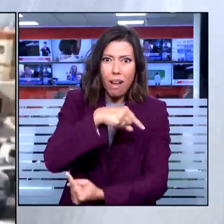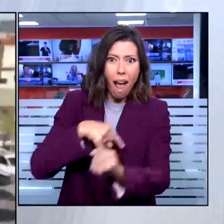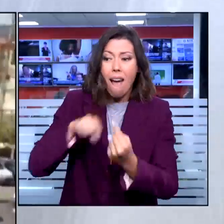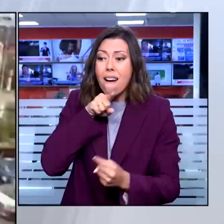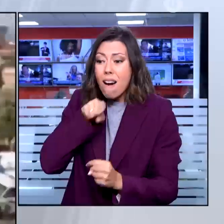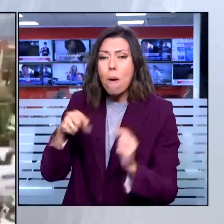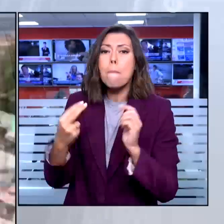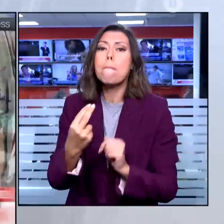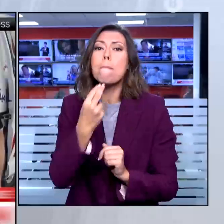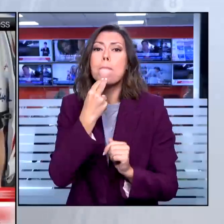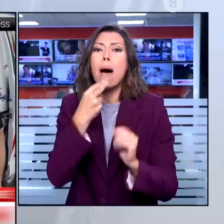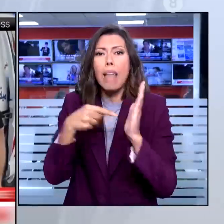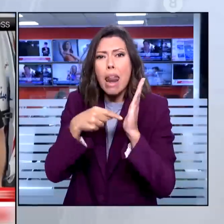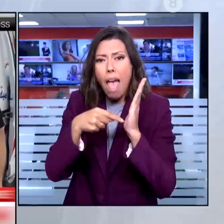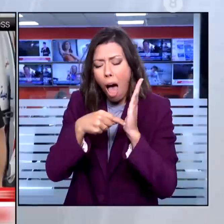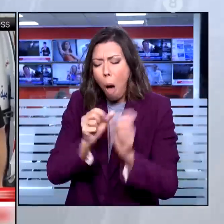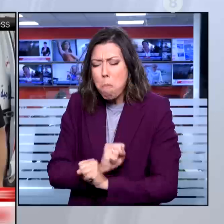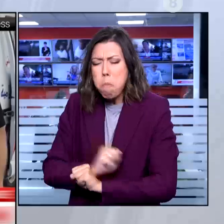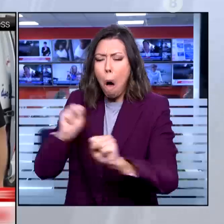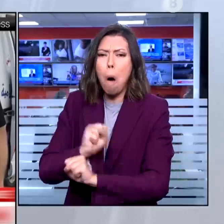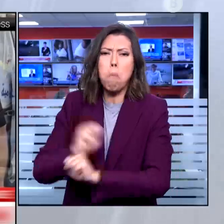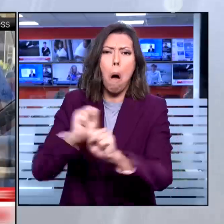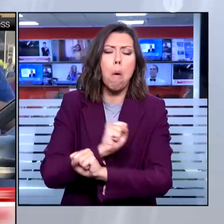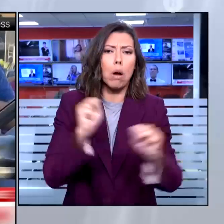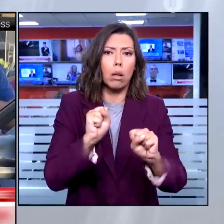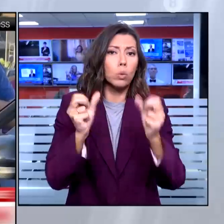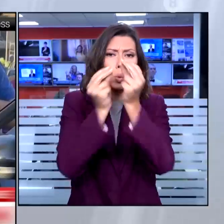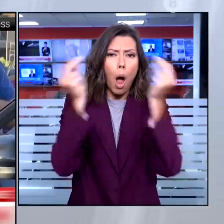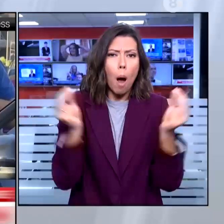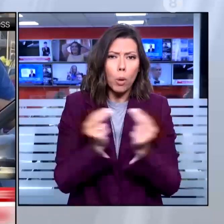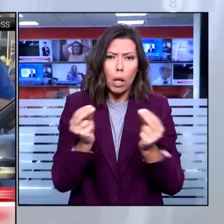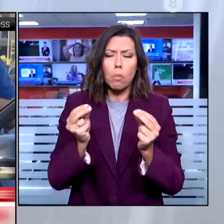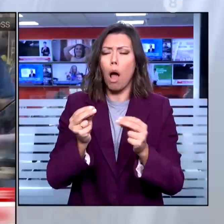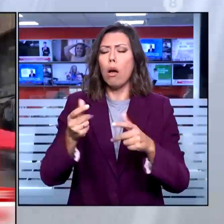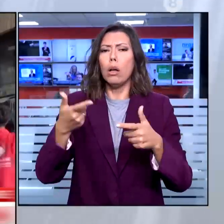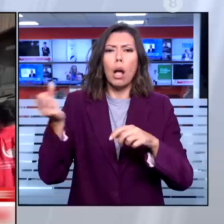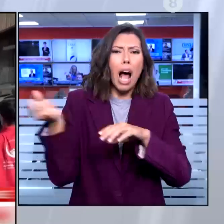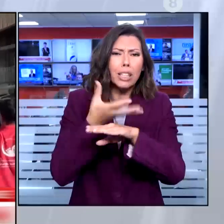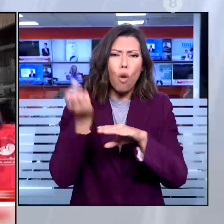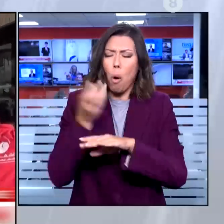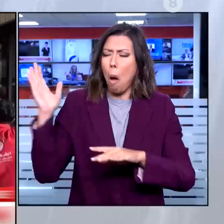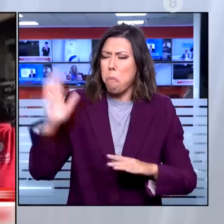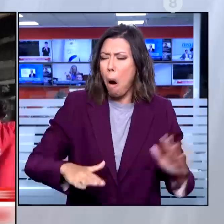Μέσα σε μερικά λεπτά οι δρόμοι γεμίζουν με ασθενοφόρα που μεταφέρουν νεκρούς και τραυματίες στα πλησιέστερα νοσοκομεία.